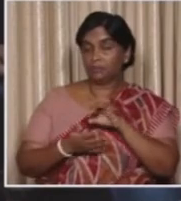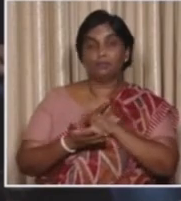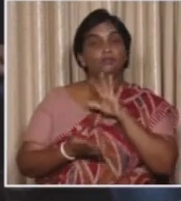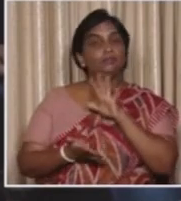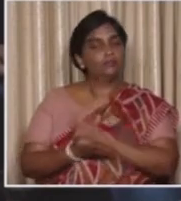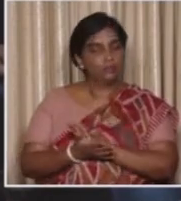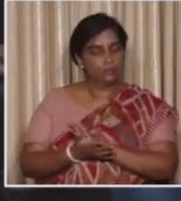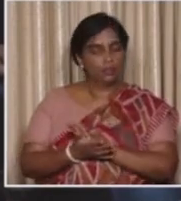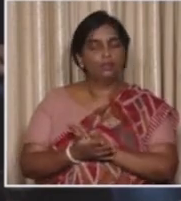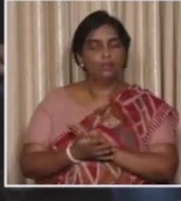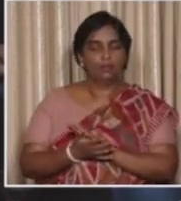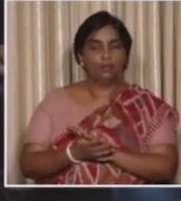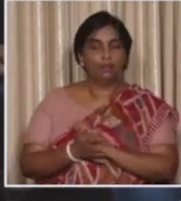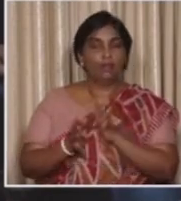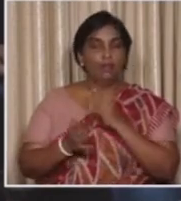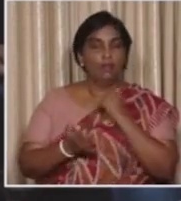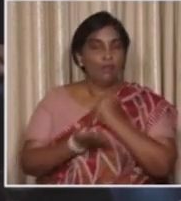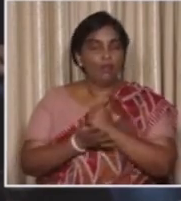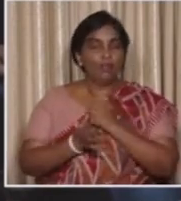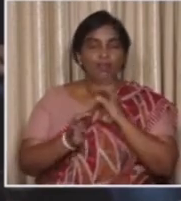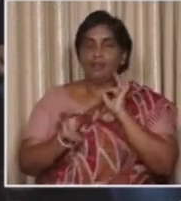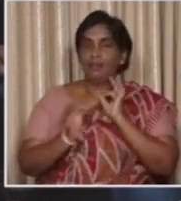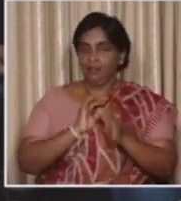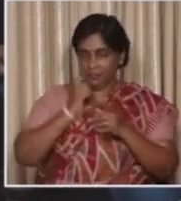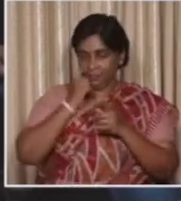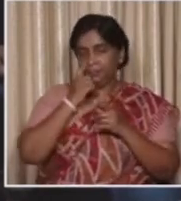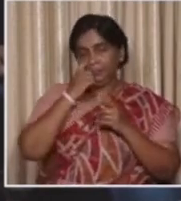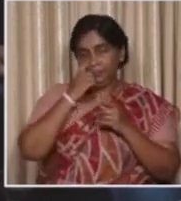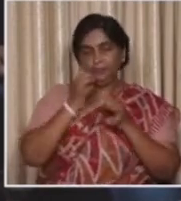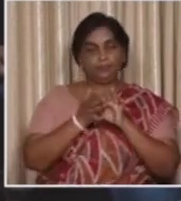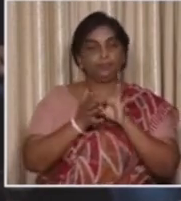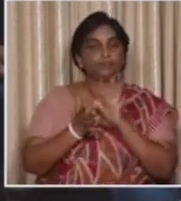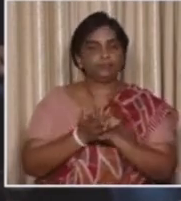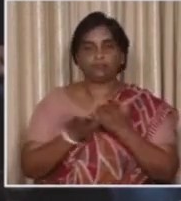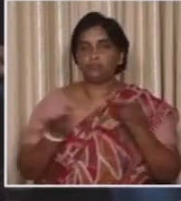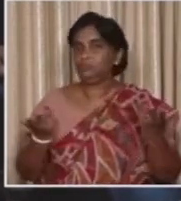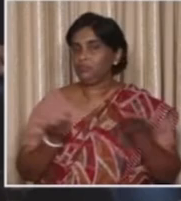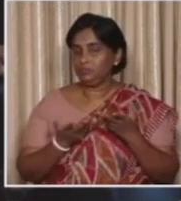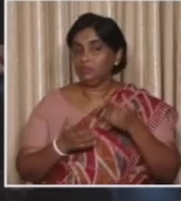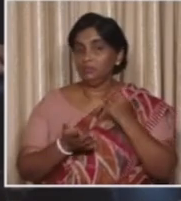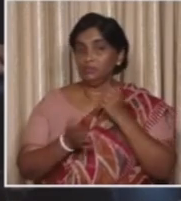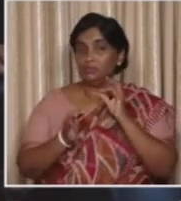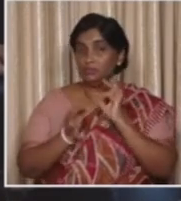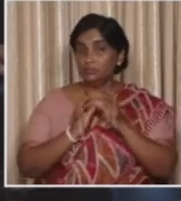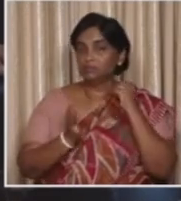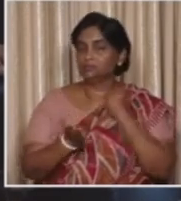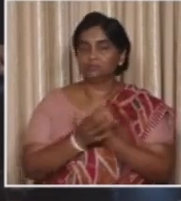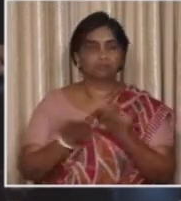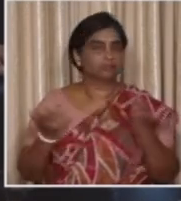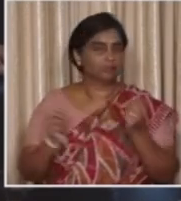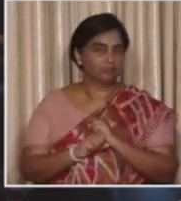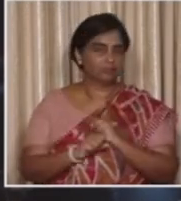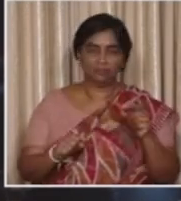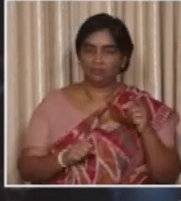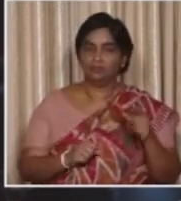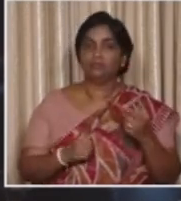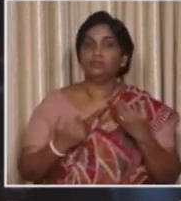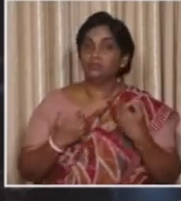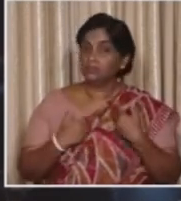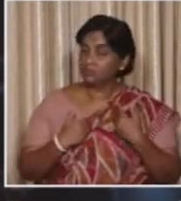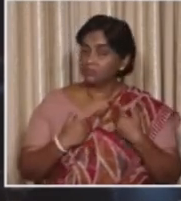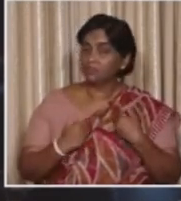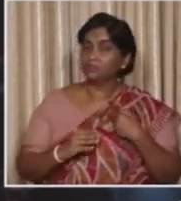කරන්න පෝස්ටල් ඇඩ්‍රස් එකක්, තැපැල් ලිපිනයක් සඳහන් කරන්න විදිහක් නැහැ. එහෙම ලිපිනයක් නැහැ. අපේ